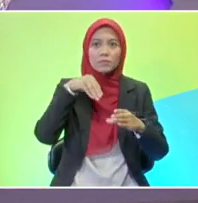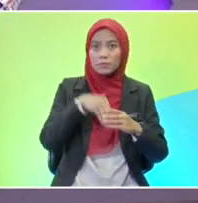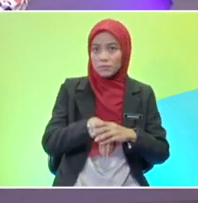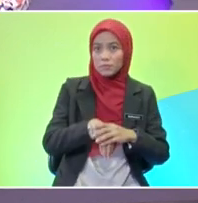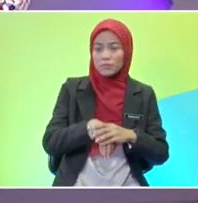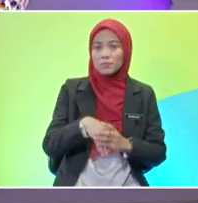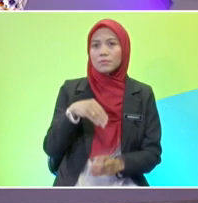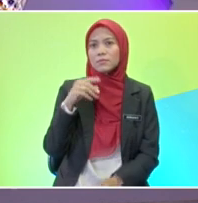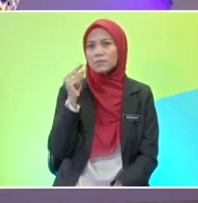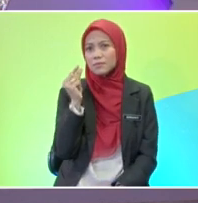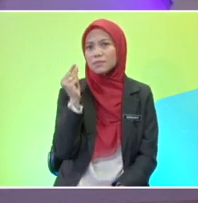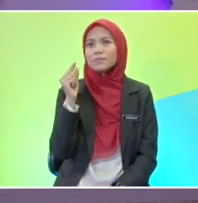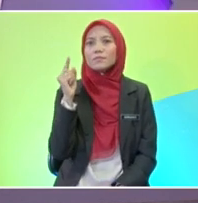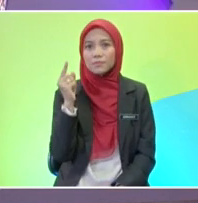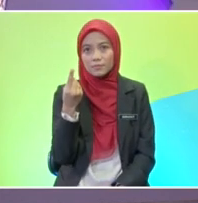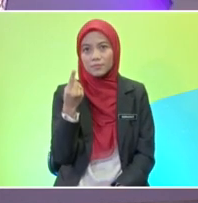layang-layang